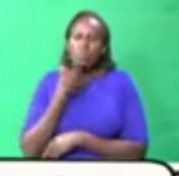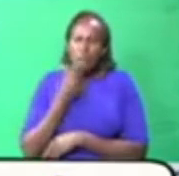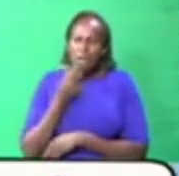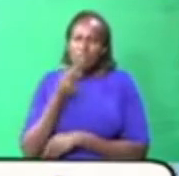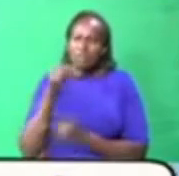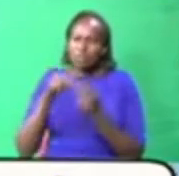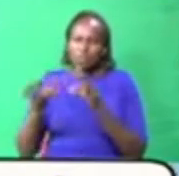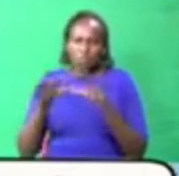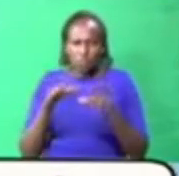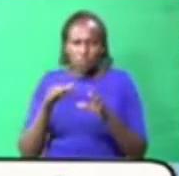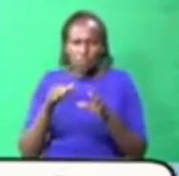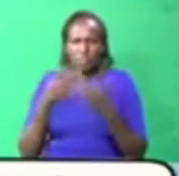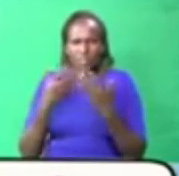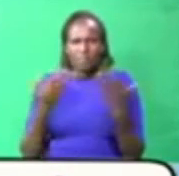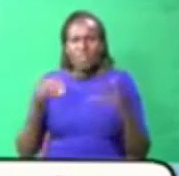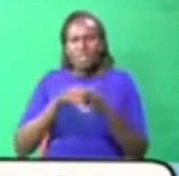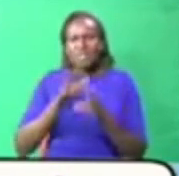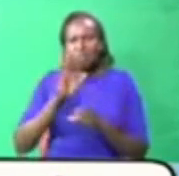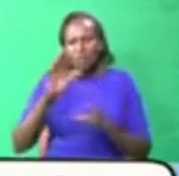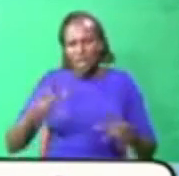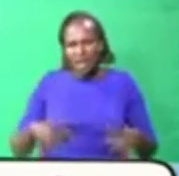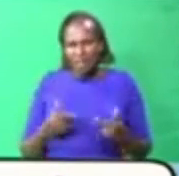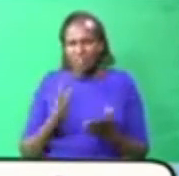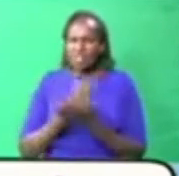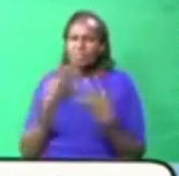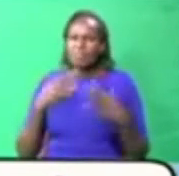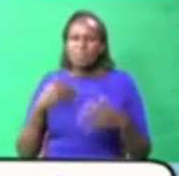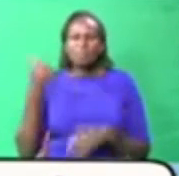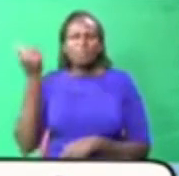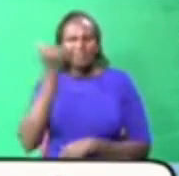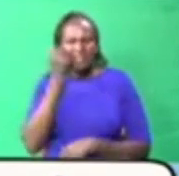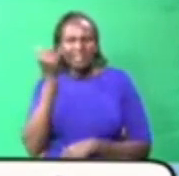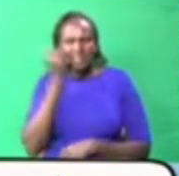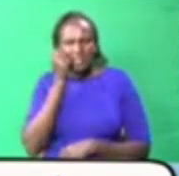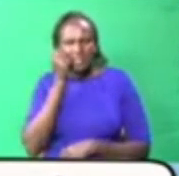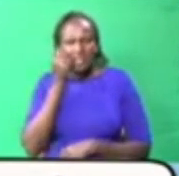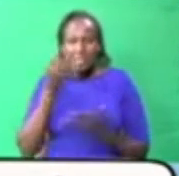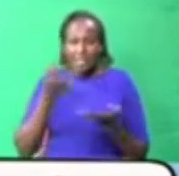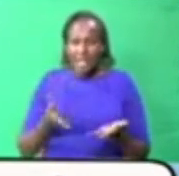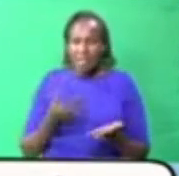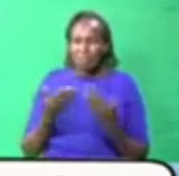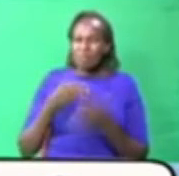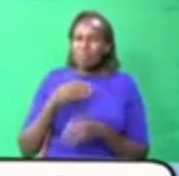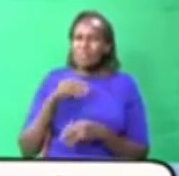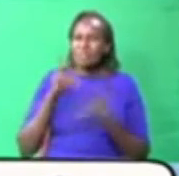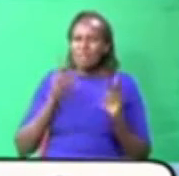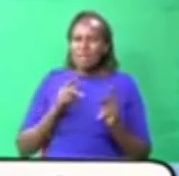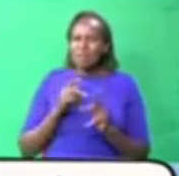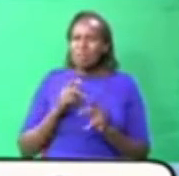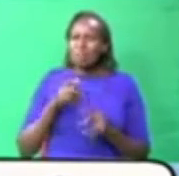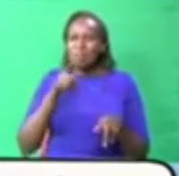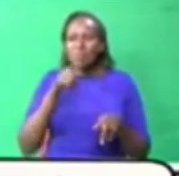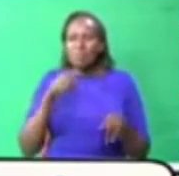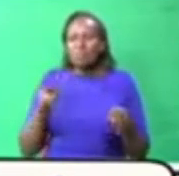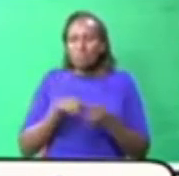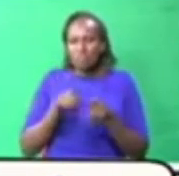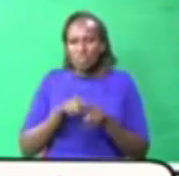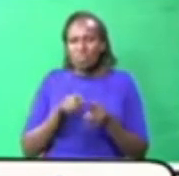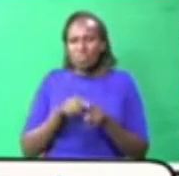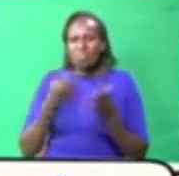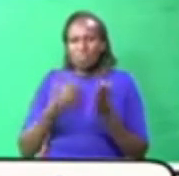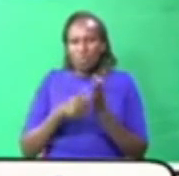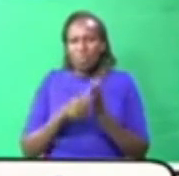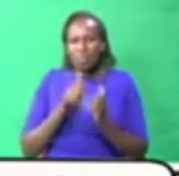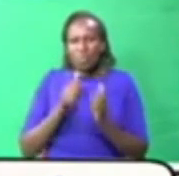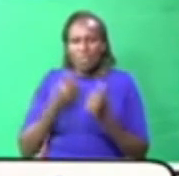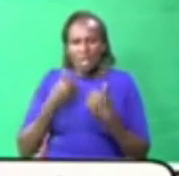something in your life. Hata ile condition, wengine hata ni wagonjwa. Wengine mimi, as I speak to you, you have a condition kama hiyo nilikuwa nayo. Maybe wengine